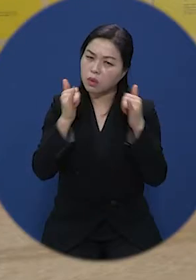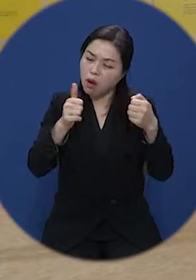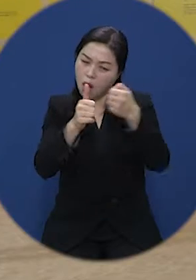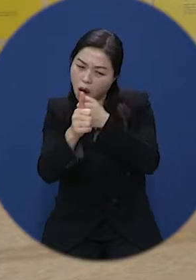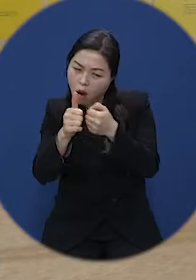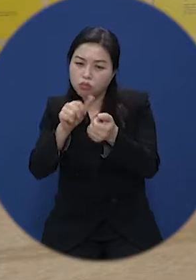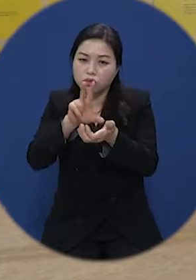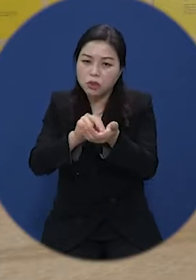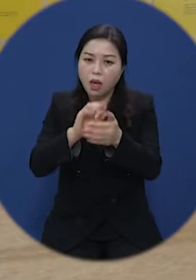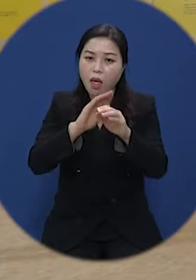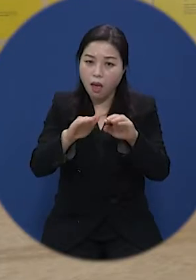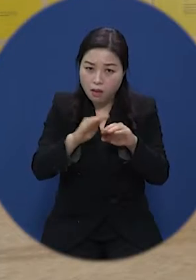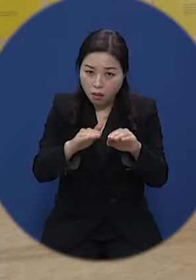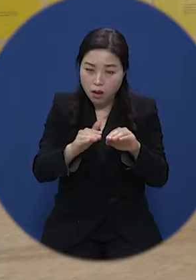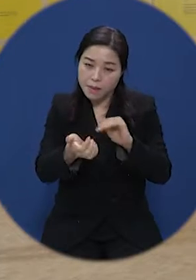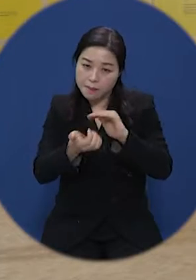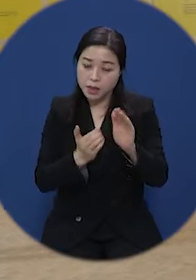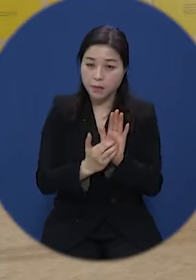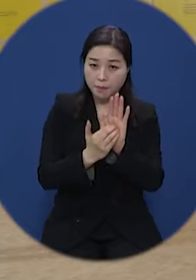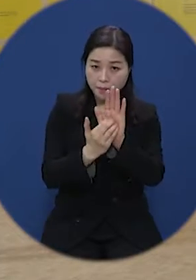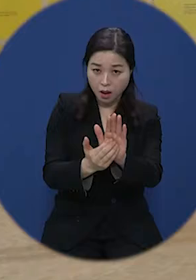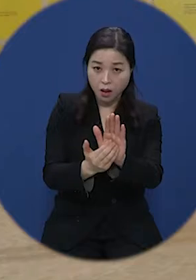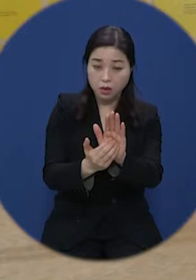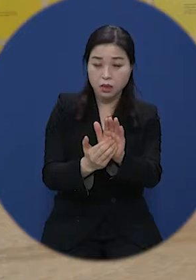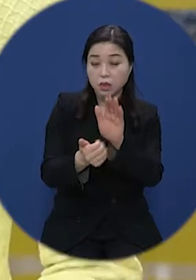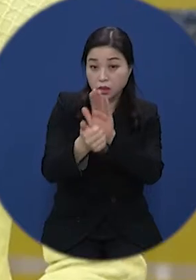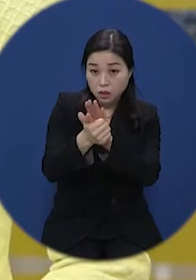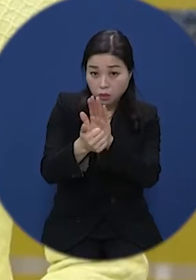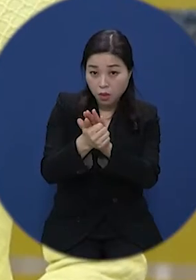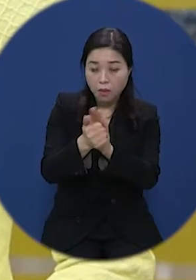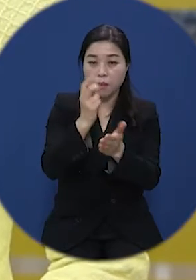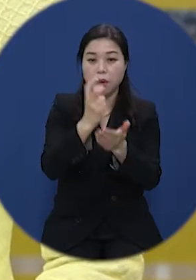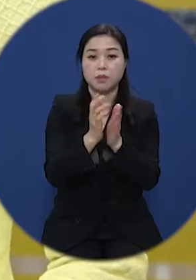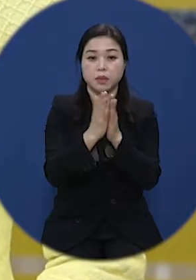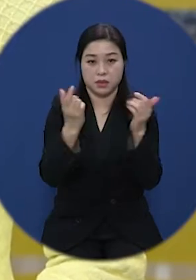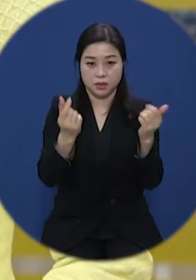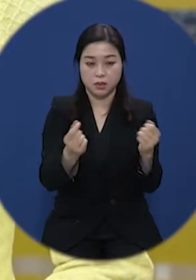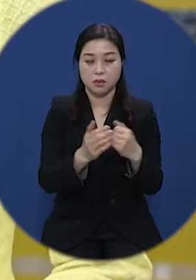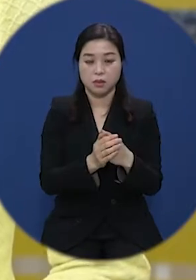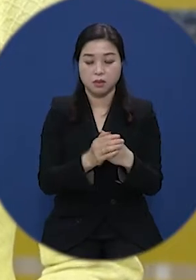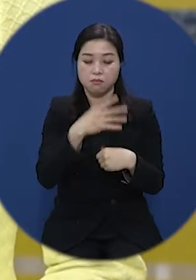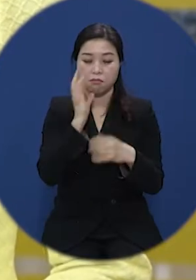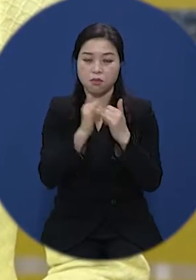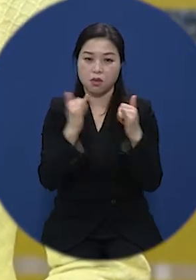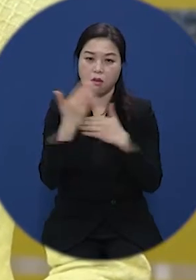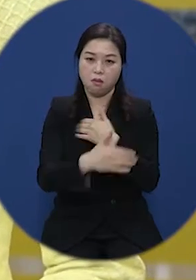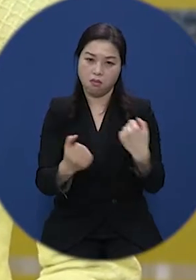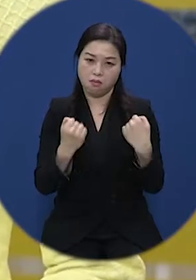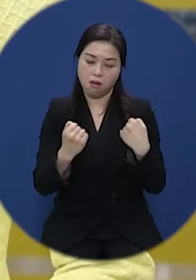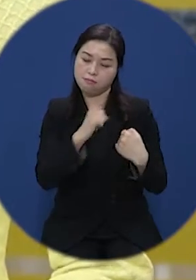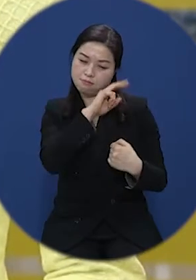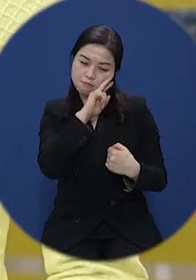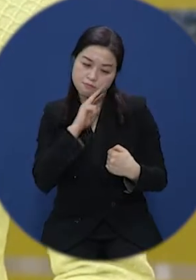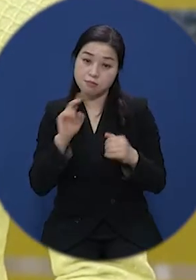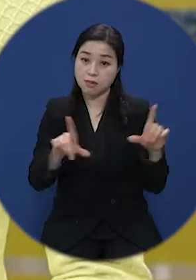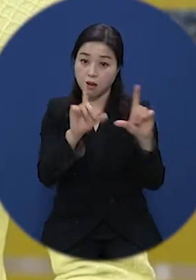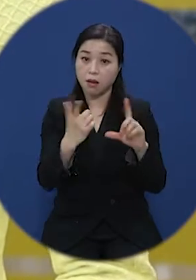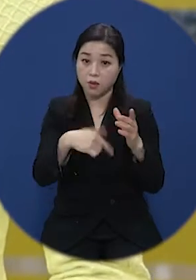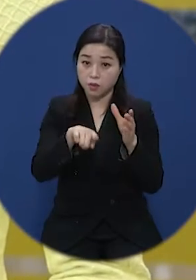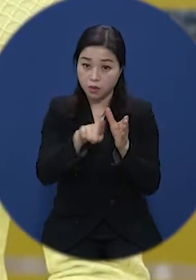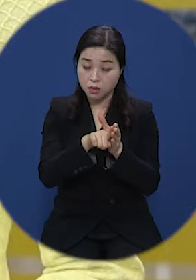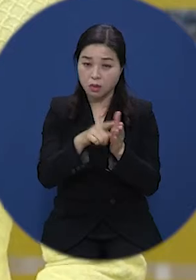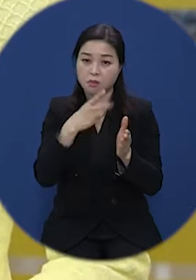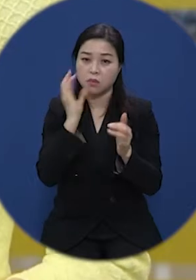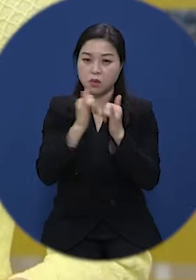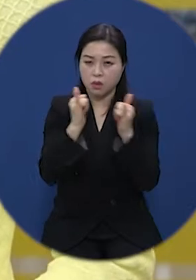문제 해결을 위한 예방 및 지원 체계가 수립됩니다. 노인의 건강하고 편안한 노후 생활 보장을 위해 노인학대